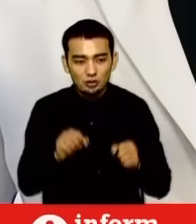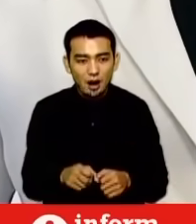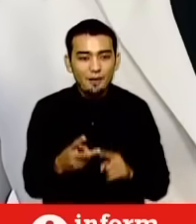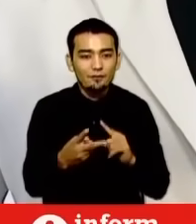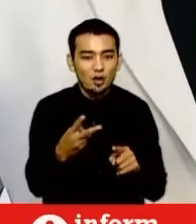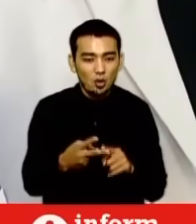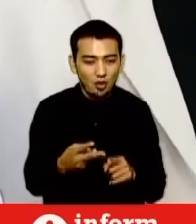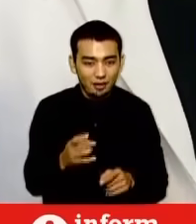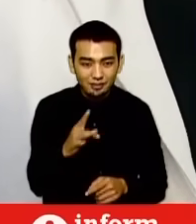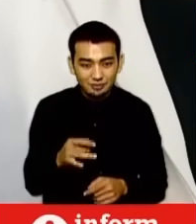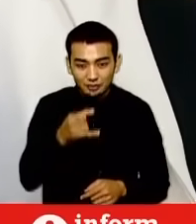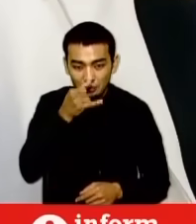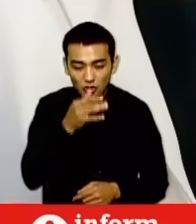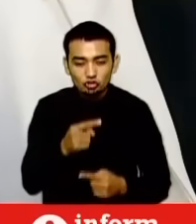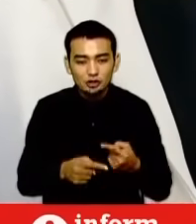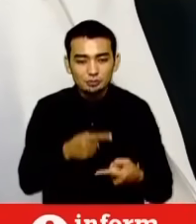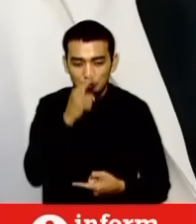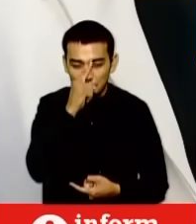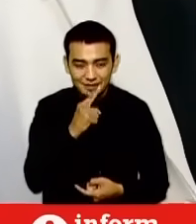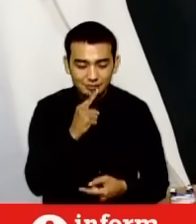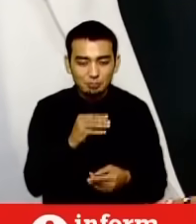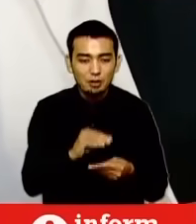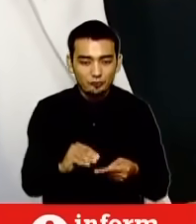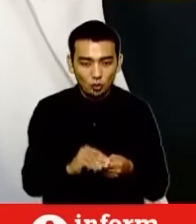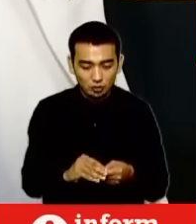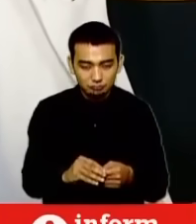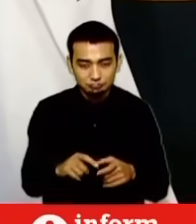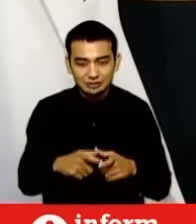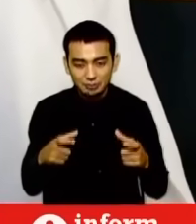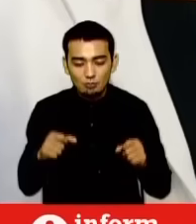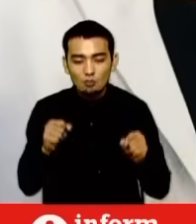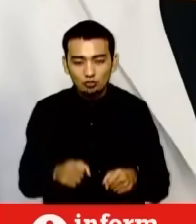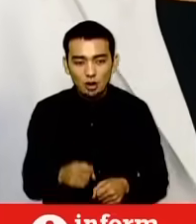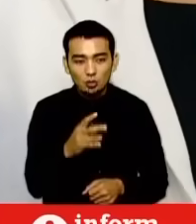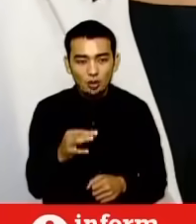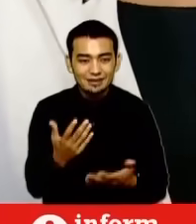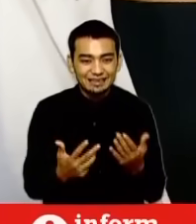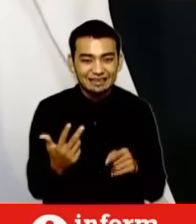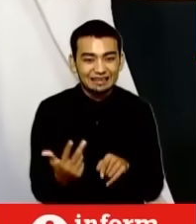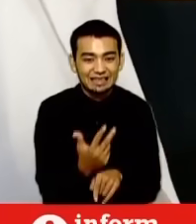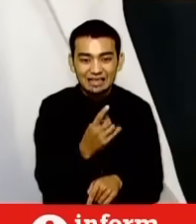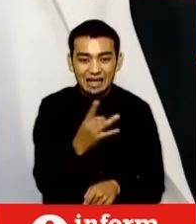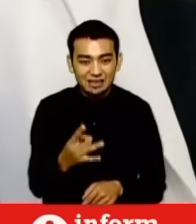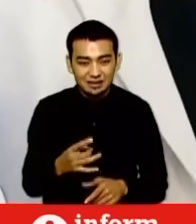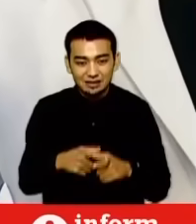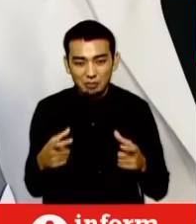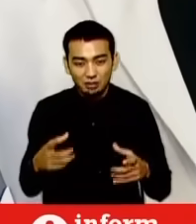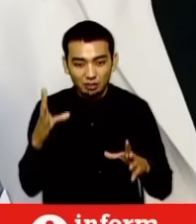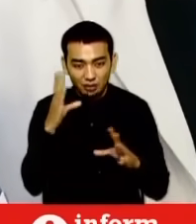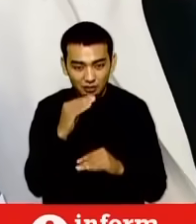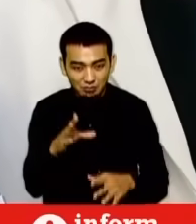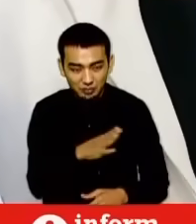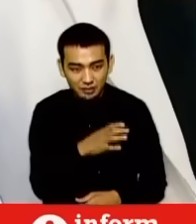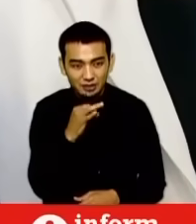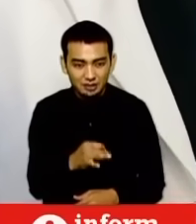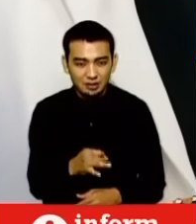жолы болмаса, бір айдан кейін білімін қайта сынай алады. Бірақ тәжірибелік сынақтан үшінші рет өтпесе, теориялық тест нәтижесінің